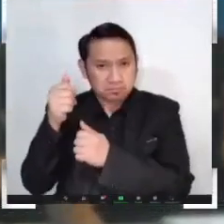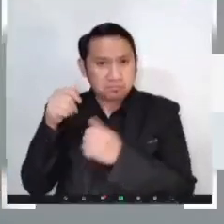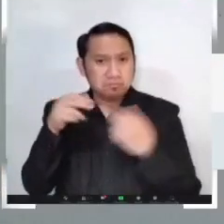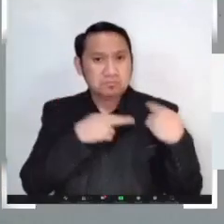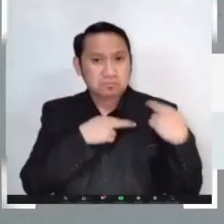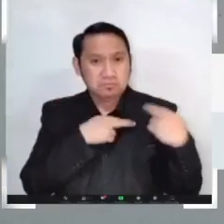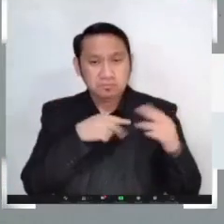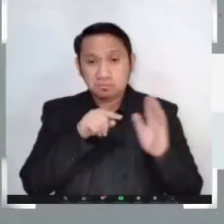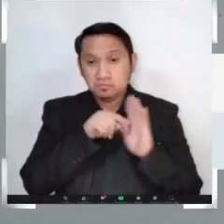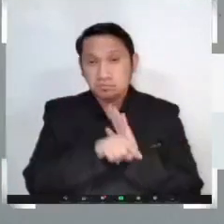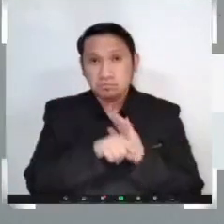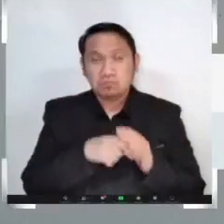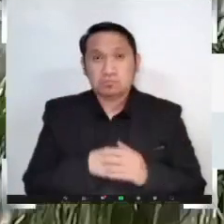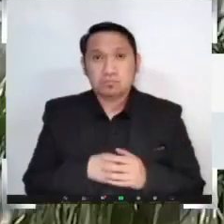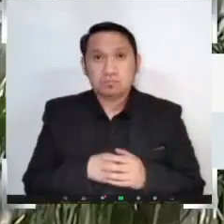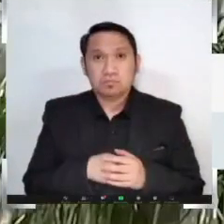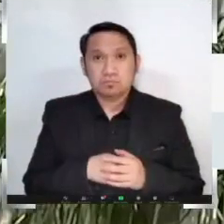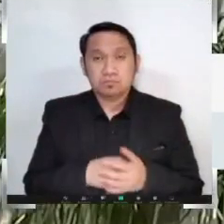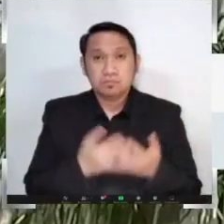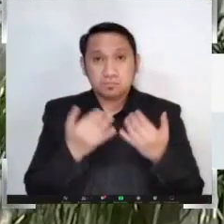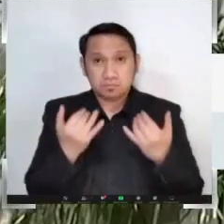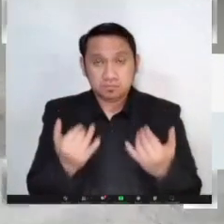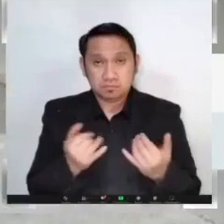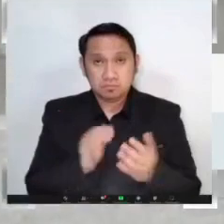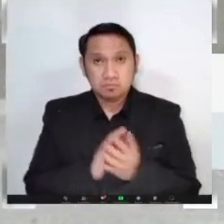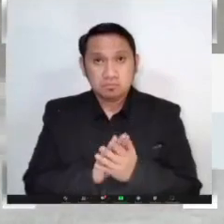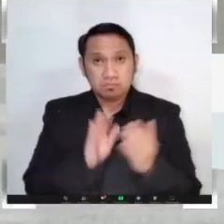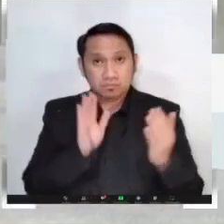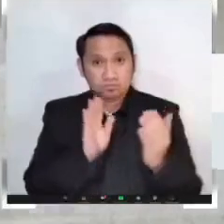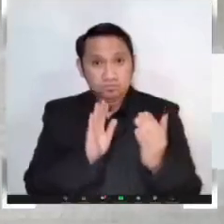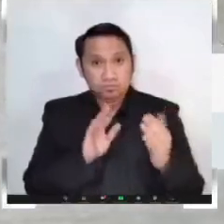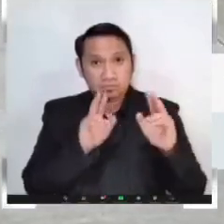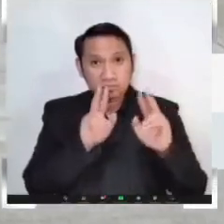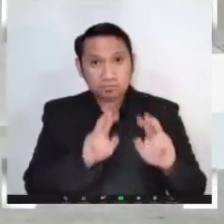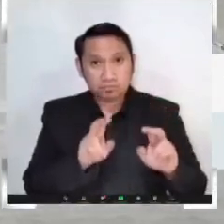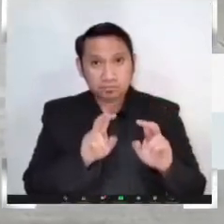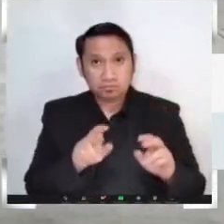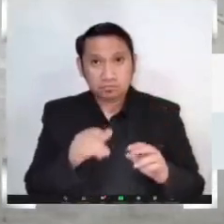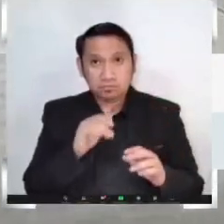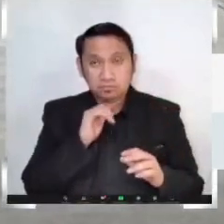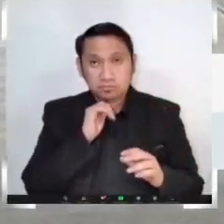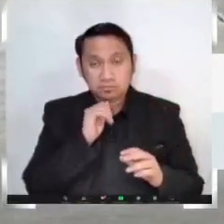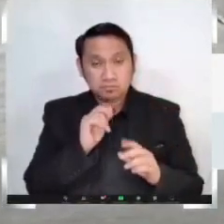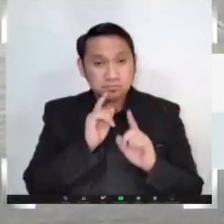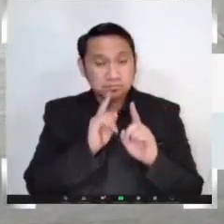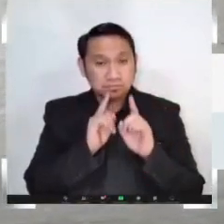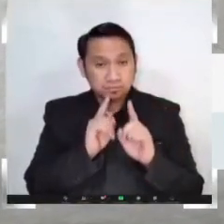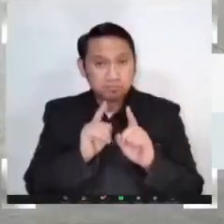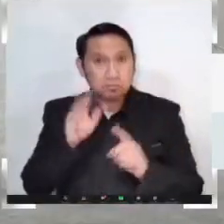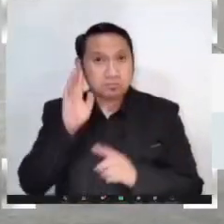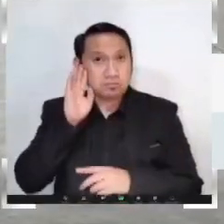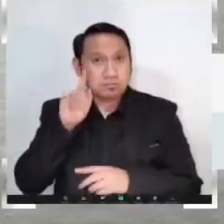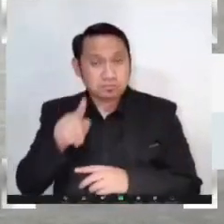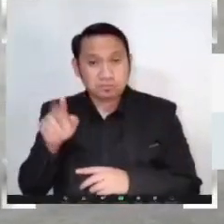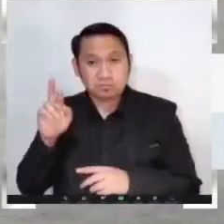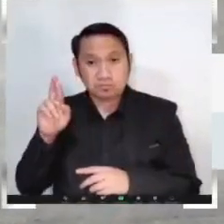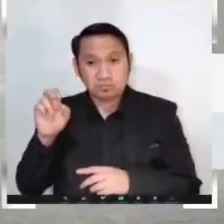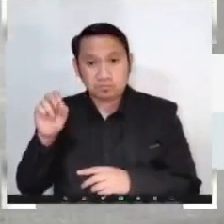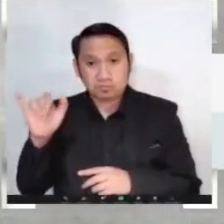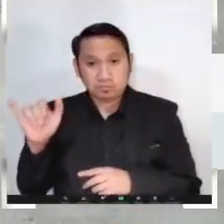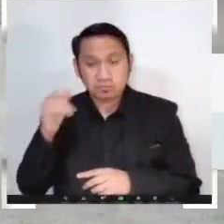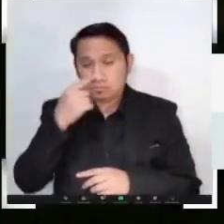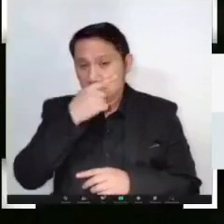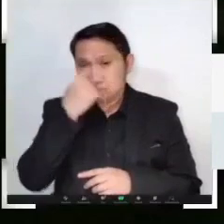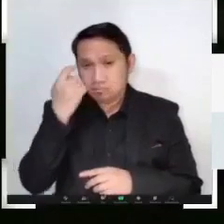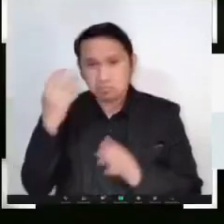si Escorial sa preliminary investigation ng Justice Department. Hindi naman dumalo ang kapatid ni Percy na si Roy Mabasa dahil daw sa mga banta sa